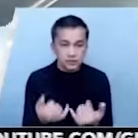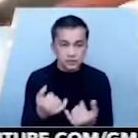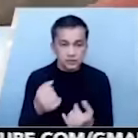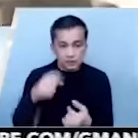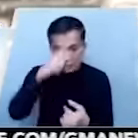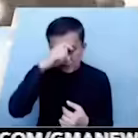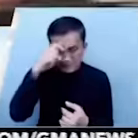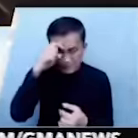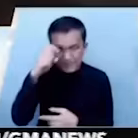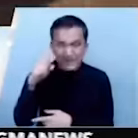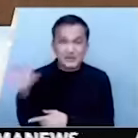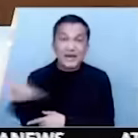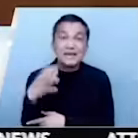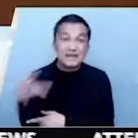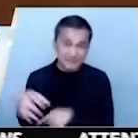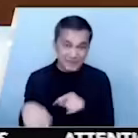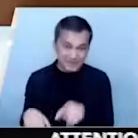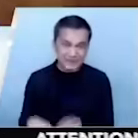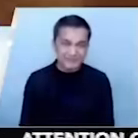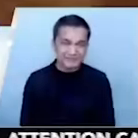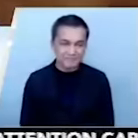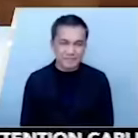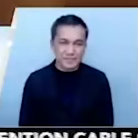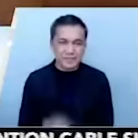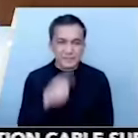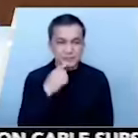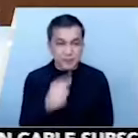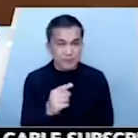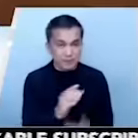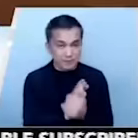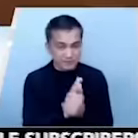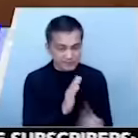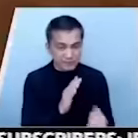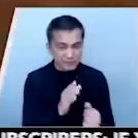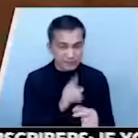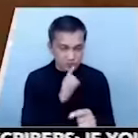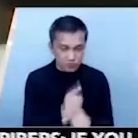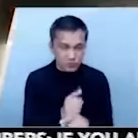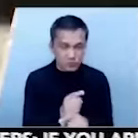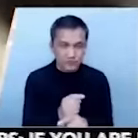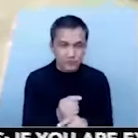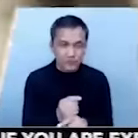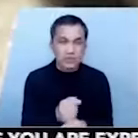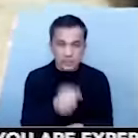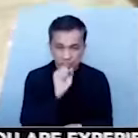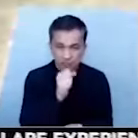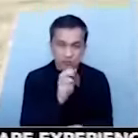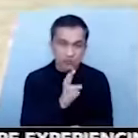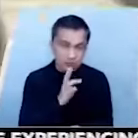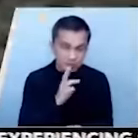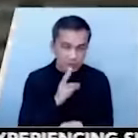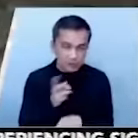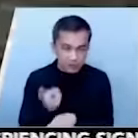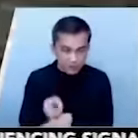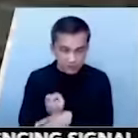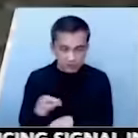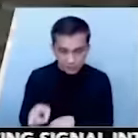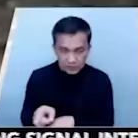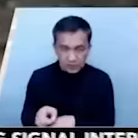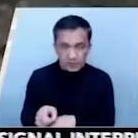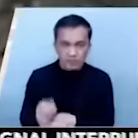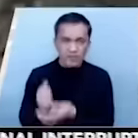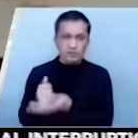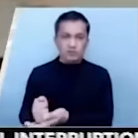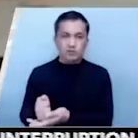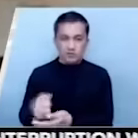din. Payo ng eksperto, tiyaking hydrated ang mga alaga. Makatutulong daw na ilakad sila sa